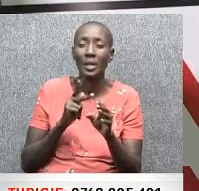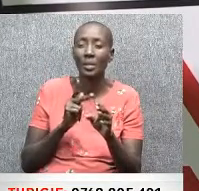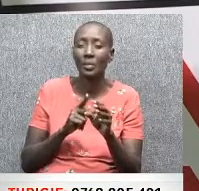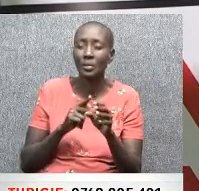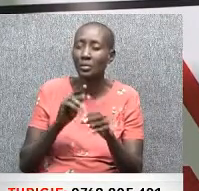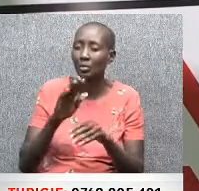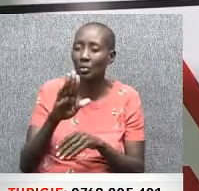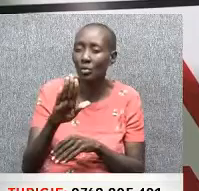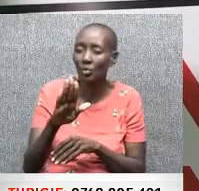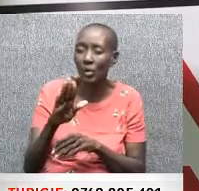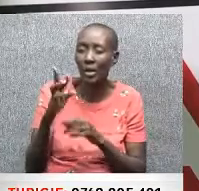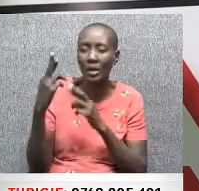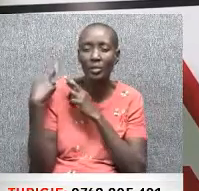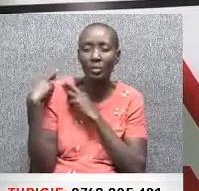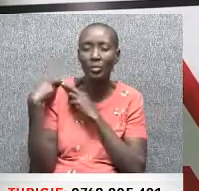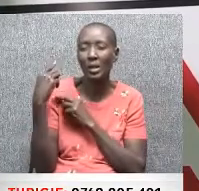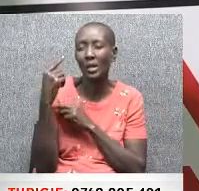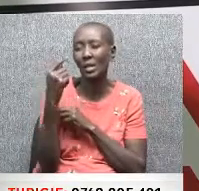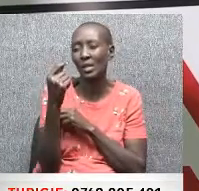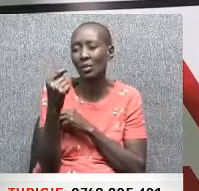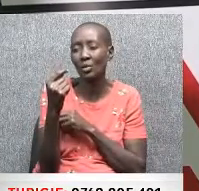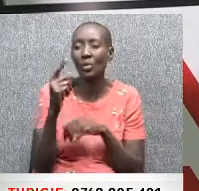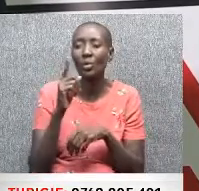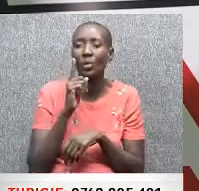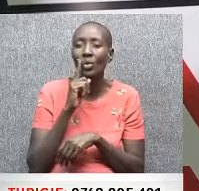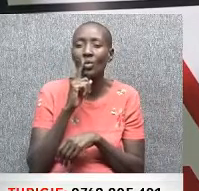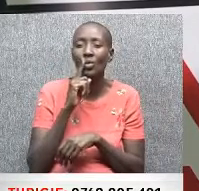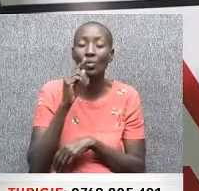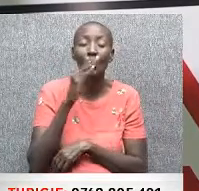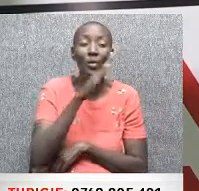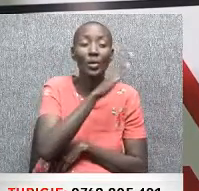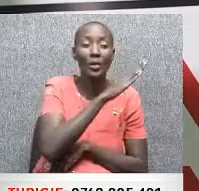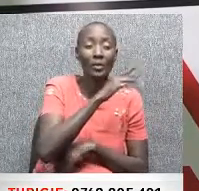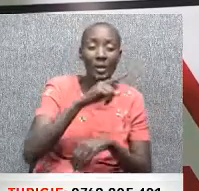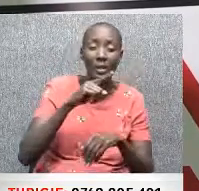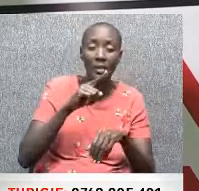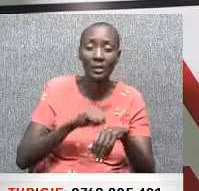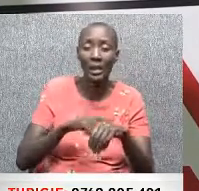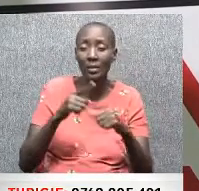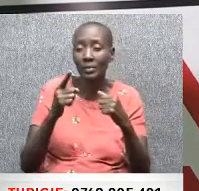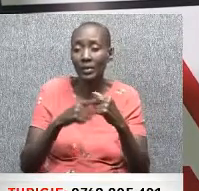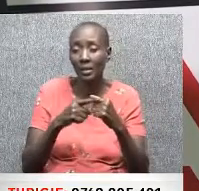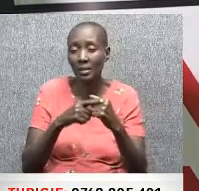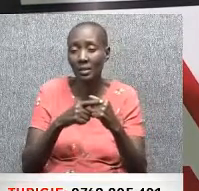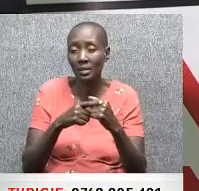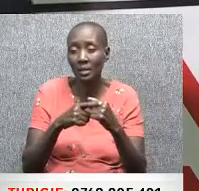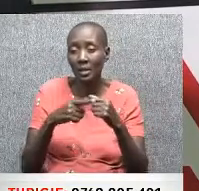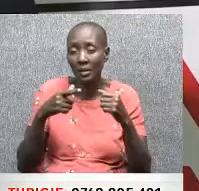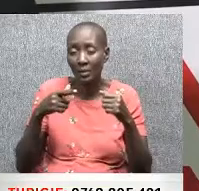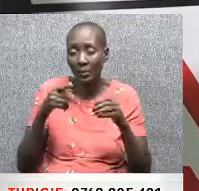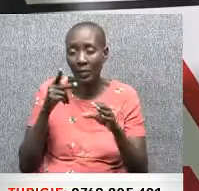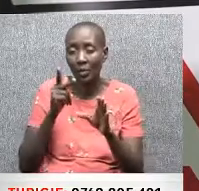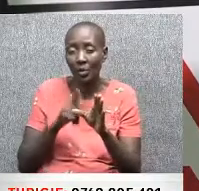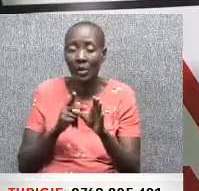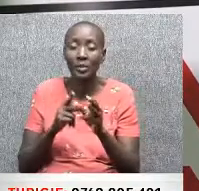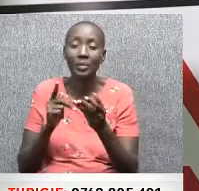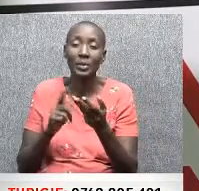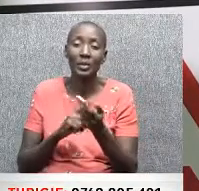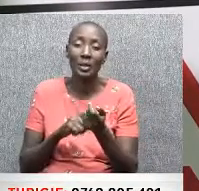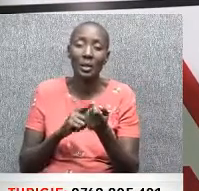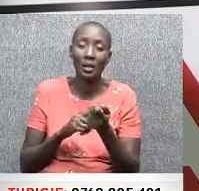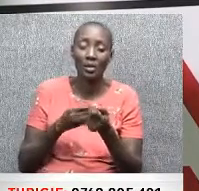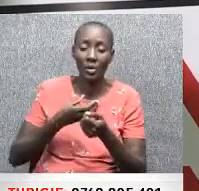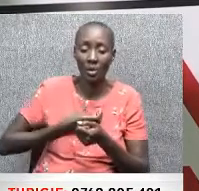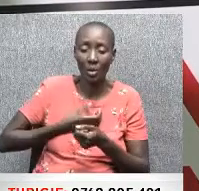kwamba kesho jioni kuanzia saa 12 ujitokeze uweze kuhesabiwa. Wale wenye mabaa wakubali kufunga